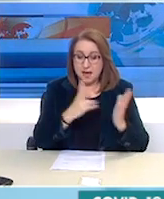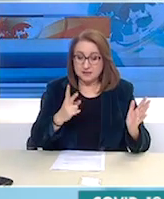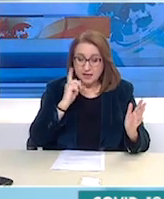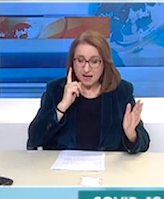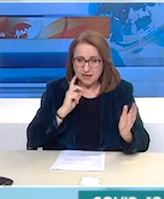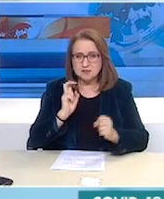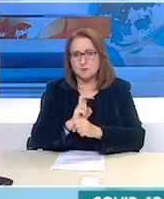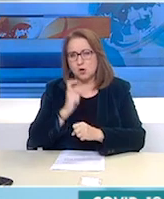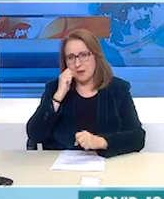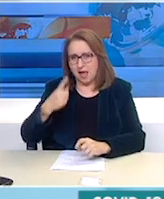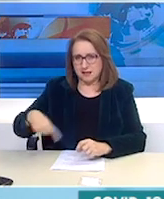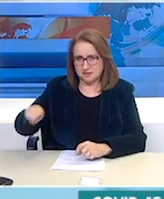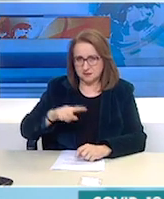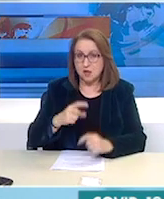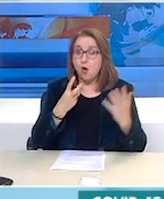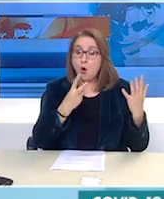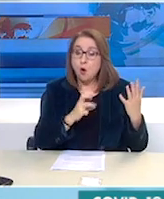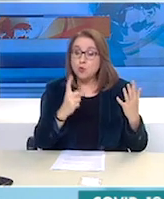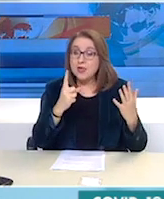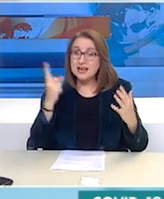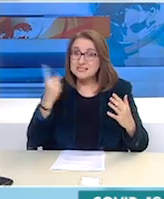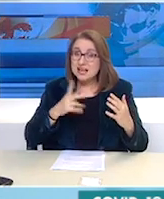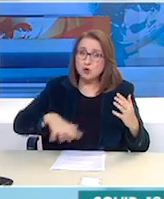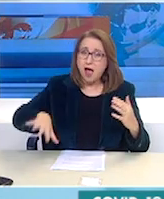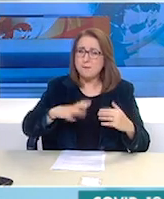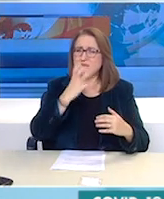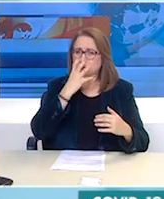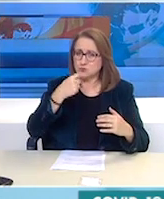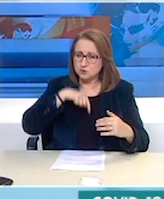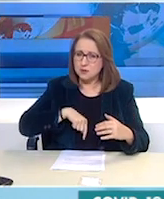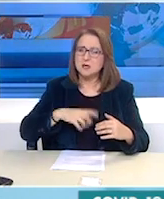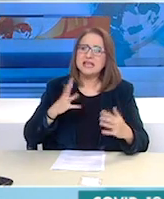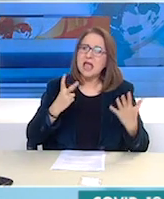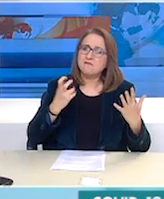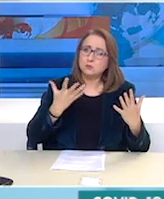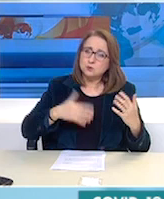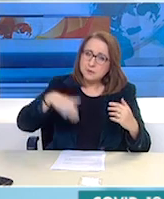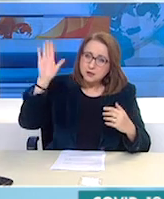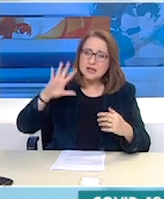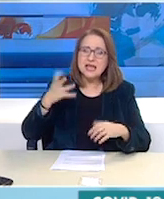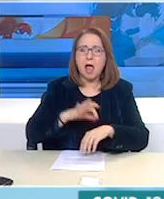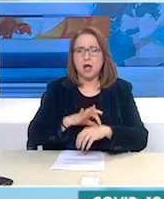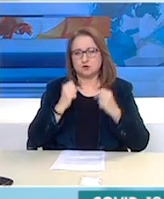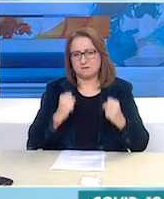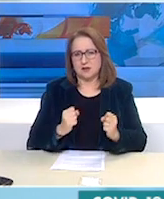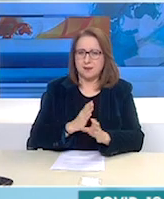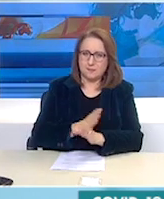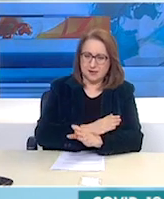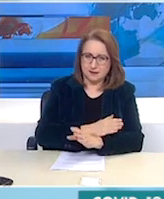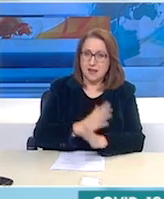Το 81% έχει υποκείμενο νόσημα ή είναι ηλικιωμένοι 70 ετών και άνω. 16 ασθενείς έχουν εξέλθει από τις